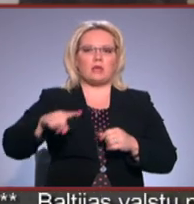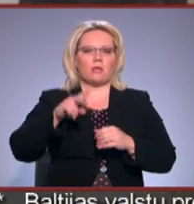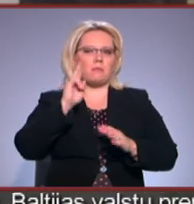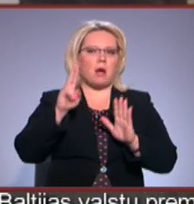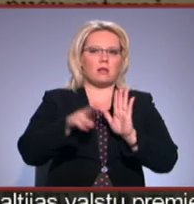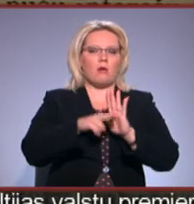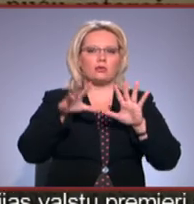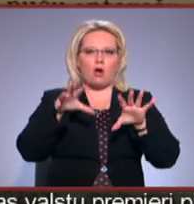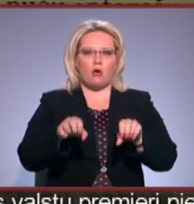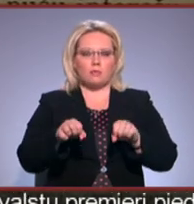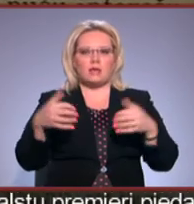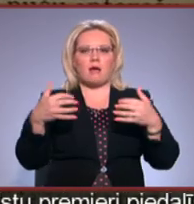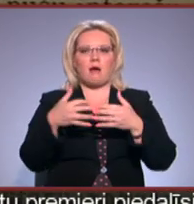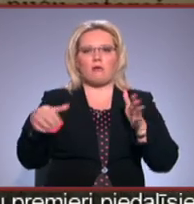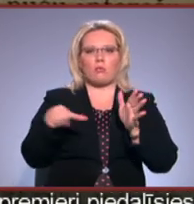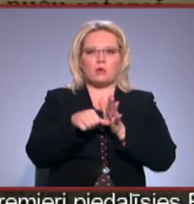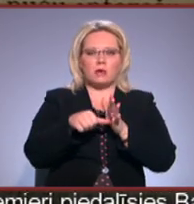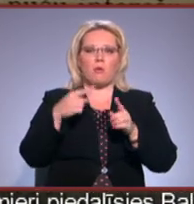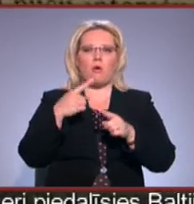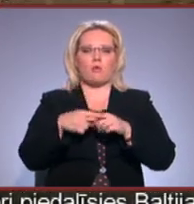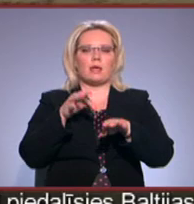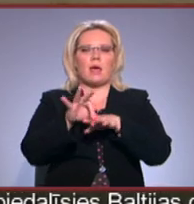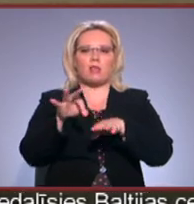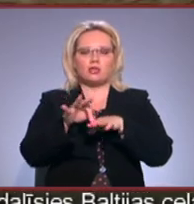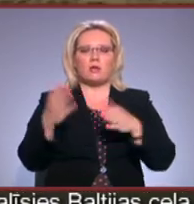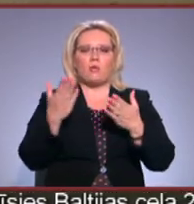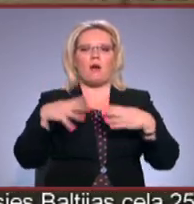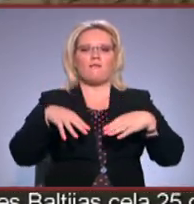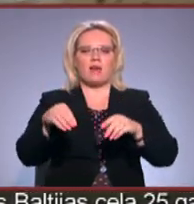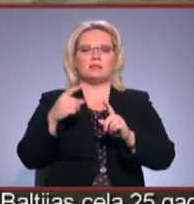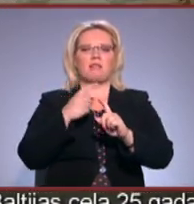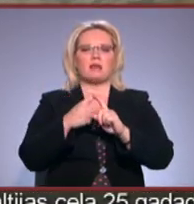pakļautas okupācijai, kara noziegumiem un genocīdam, ko veica